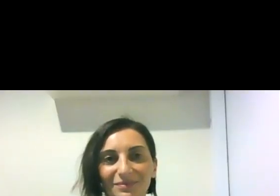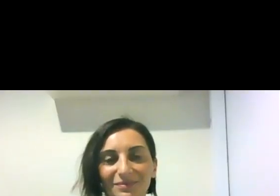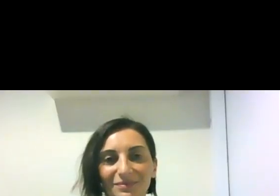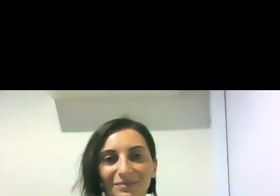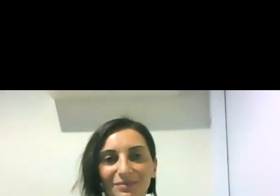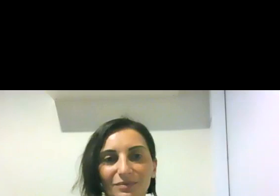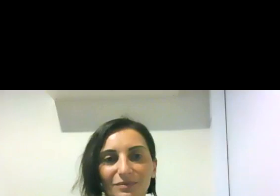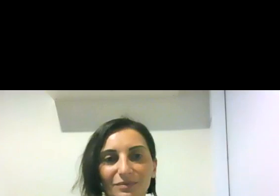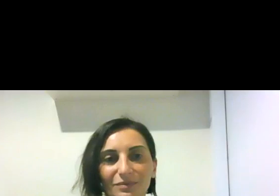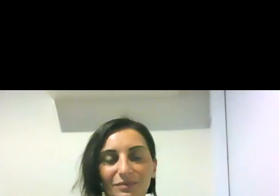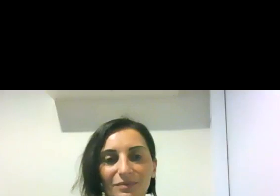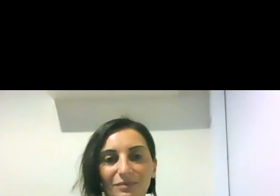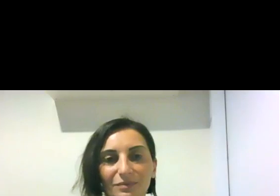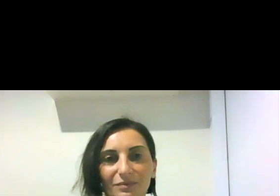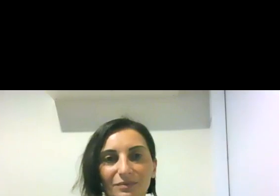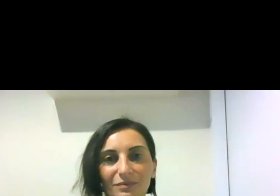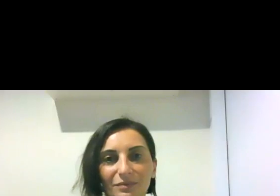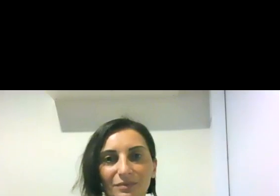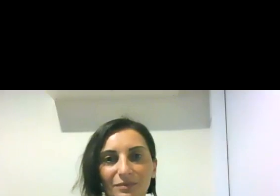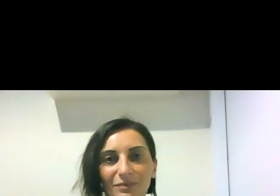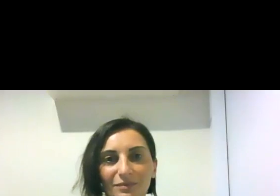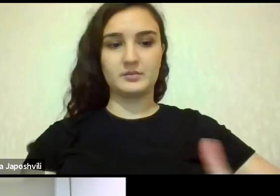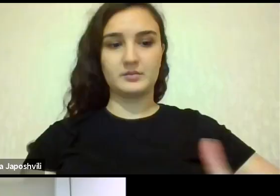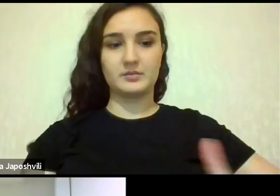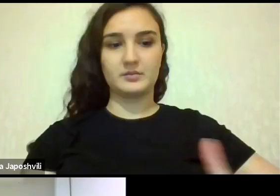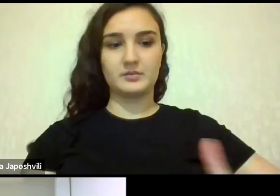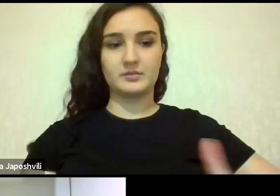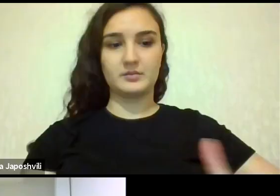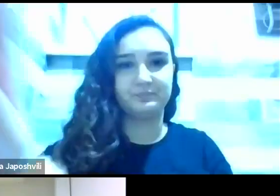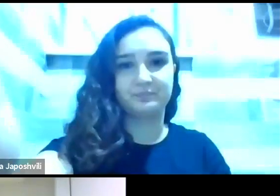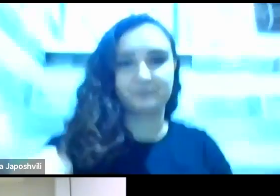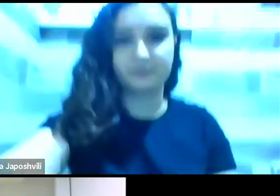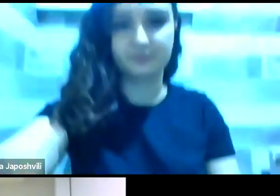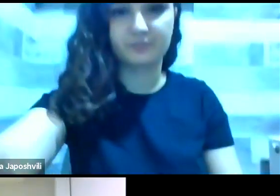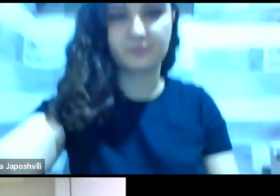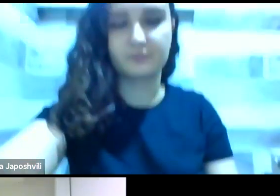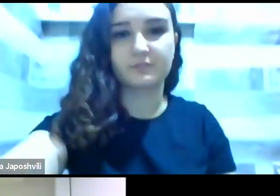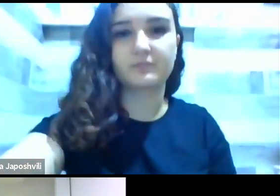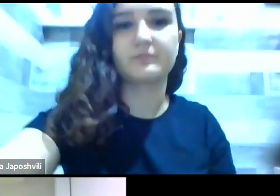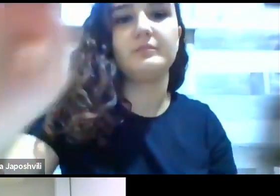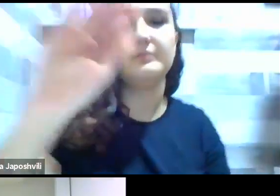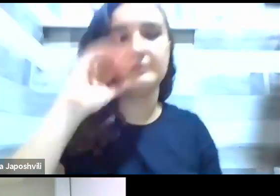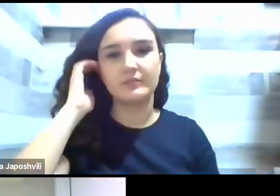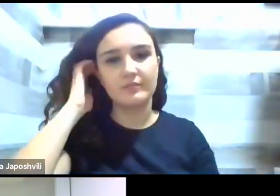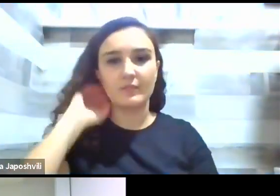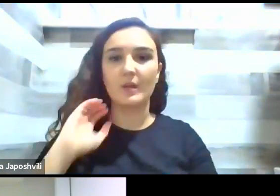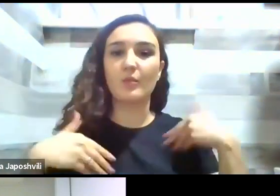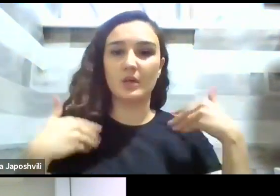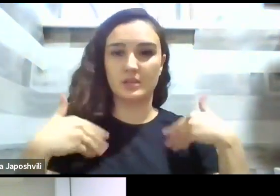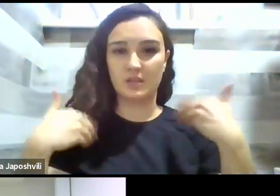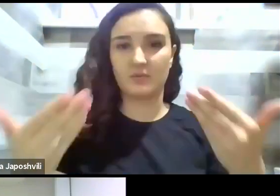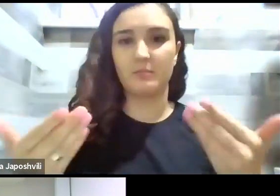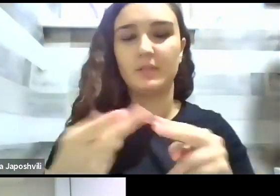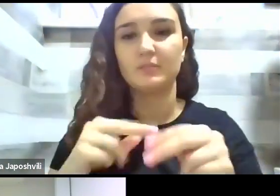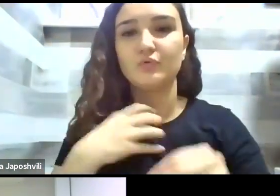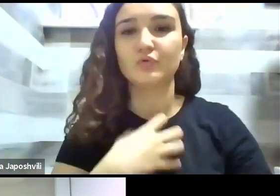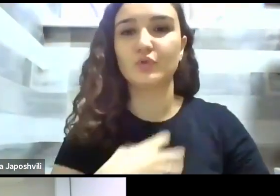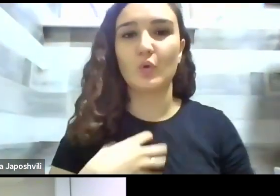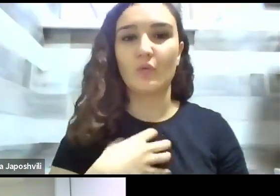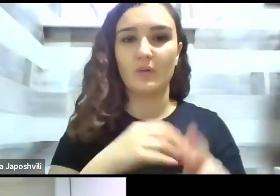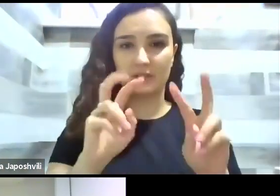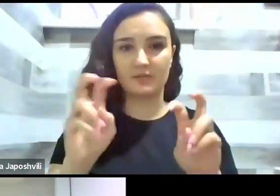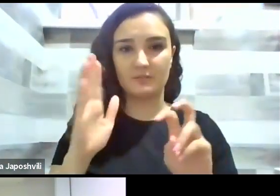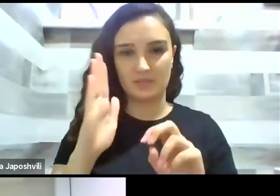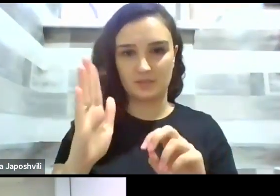Ჩვენ დღეს ძალიან საინტერესო თემის შესახებ გვექნება საუბარი და ძალიან აქტუალურ თემაზე ვისაუბრებთ.